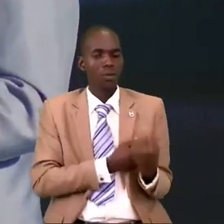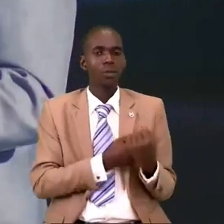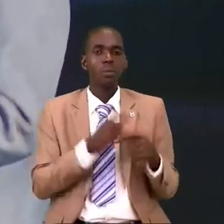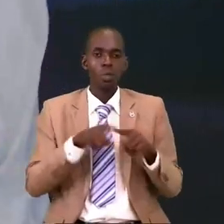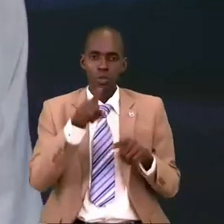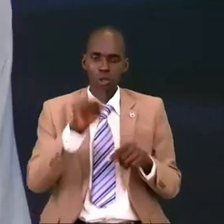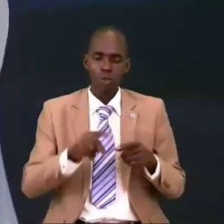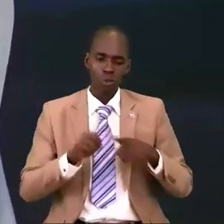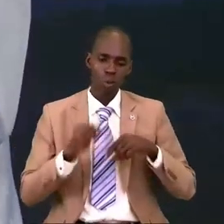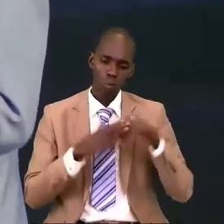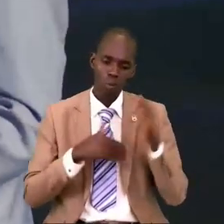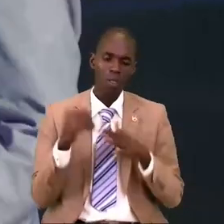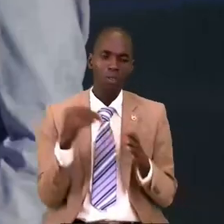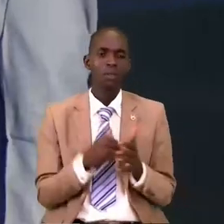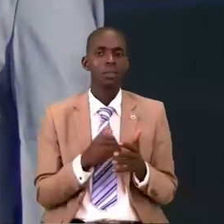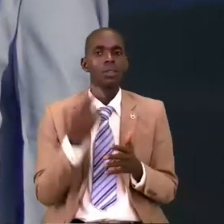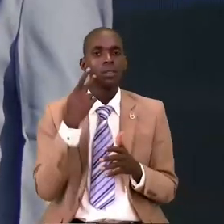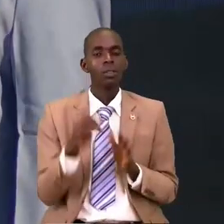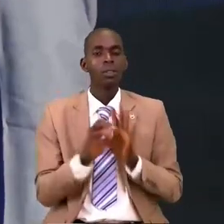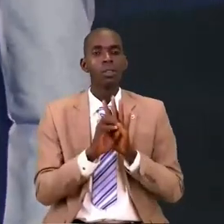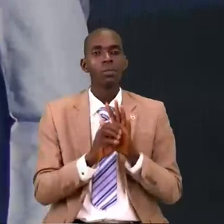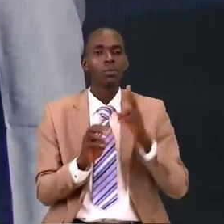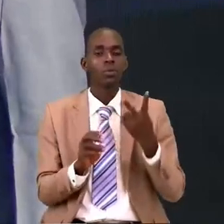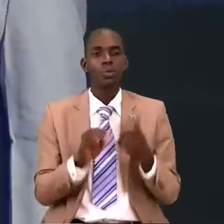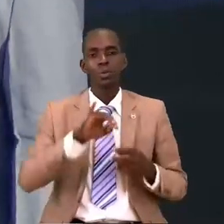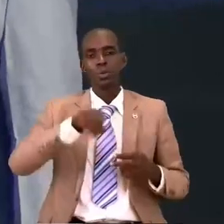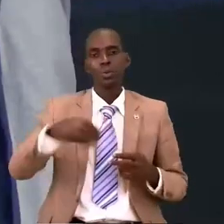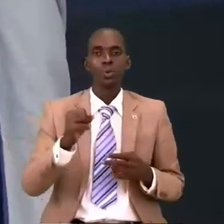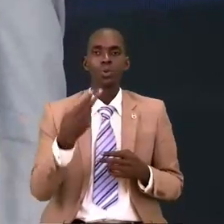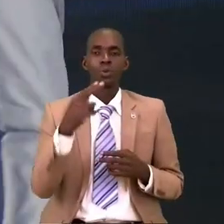Josué devait cultiver le courage. Regardez David.